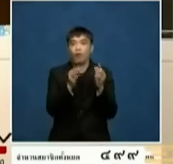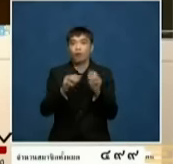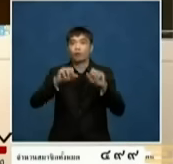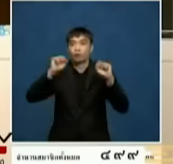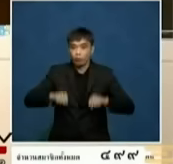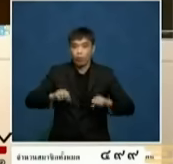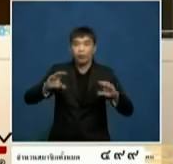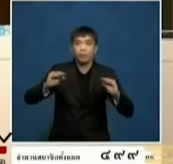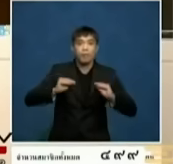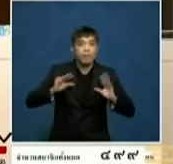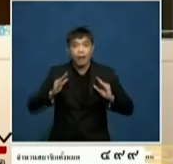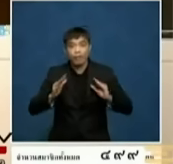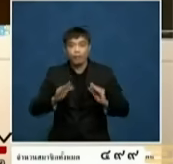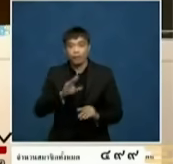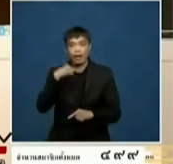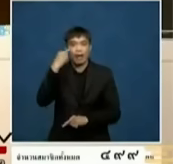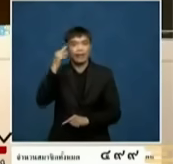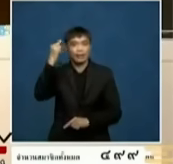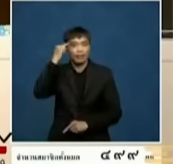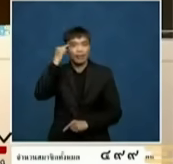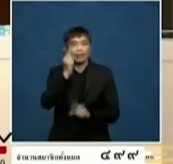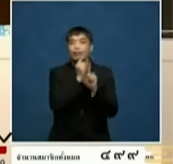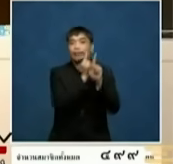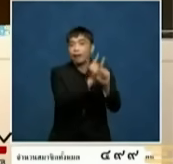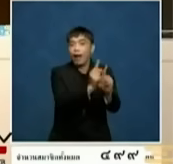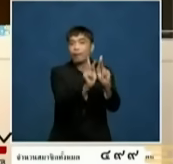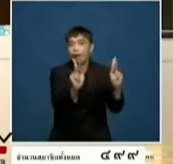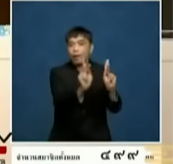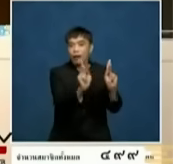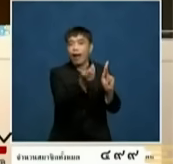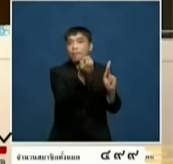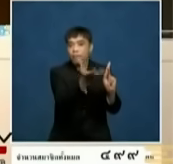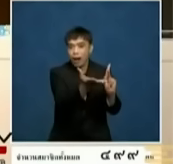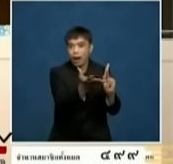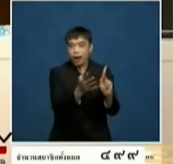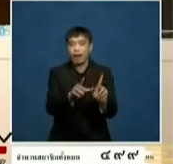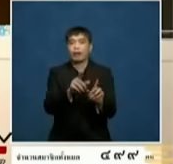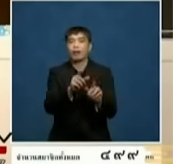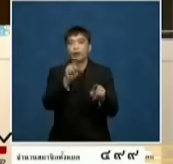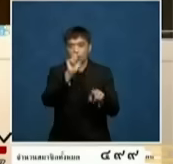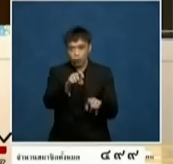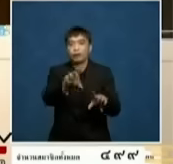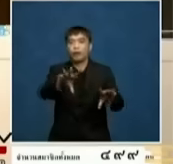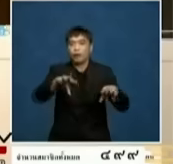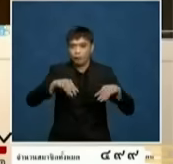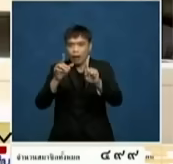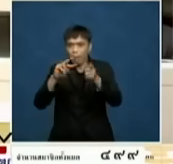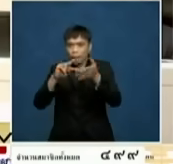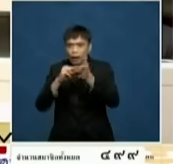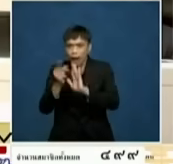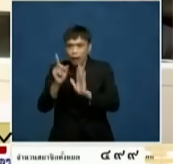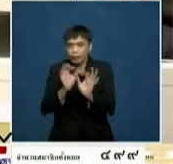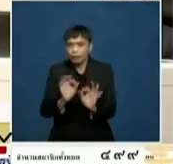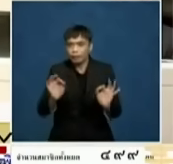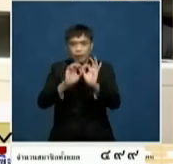พรรคการเมืองต่างๆแล้วเนี่ยกกต.เป็นแบบนี้ใช่ไหมไม่ยอมเข้าไปจัดการกับบรรดาพรรคการเมืองที่หาเสียงอย่